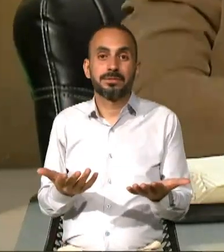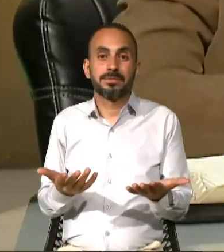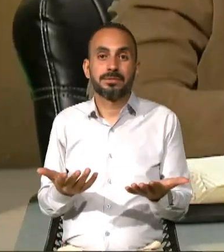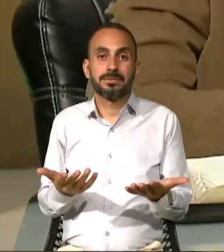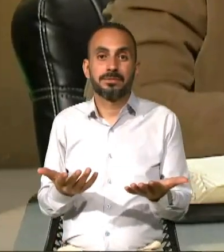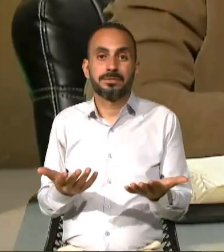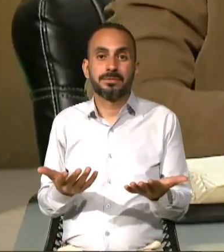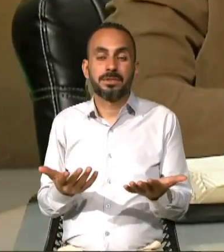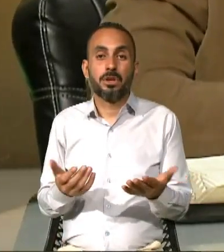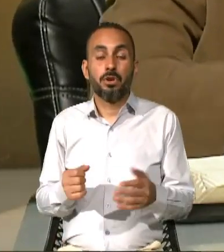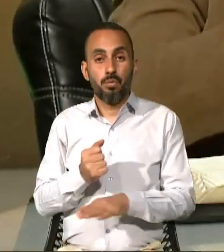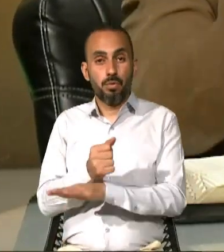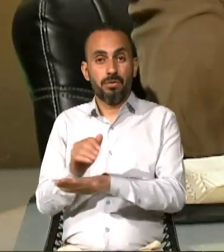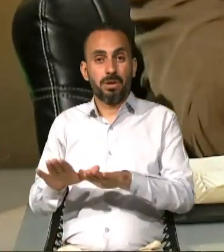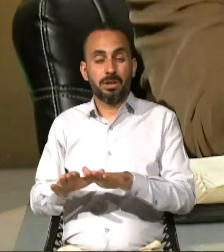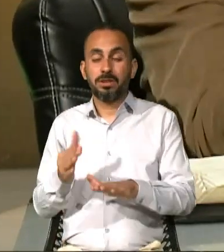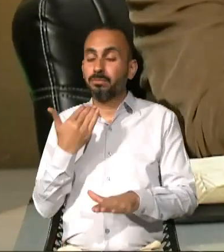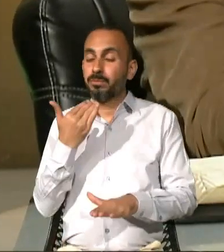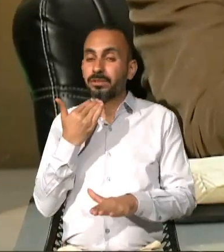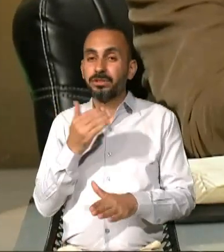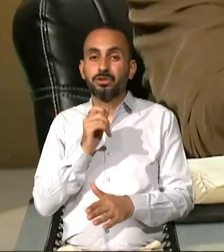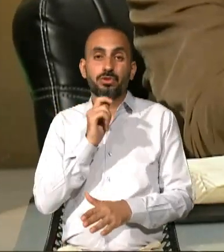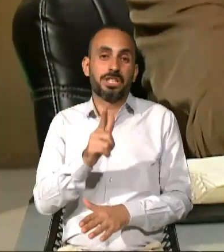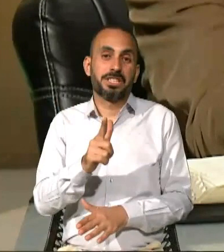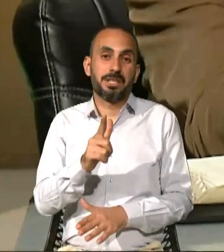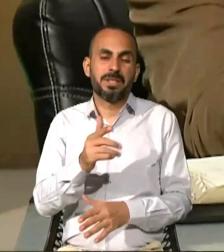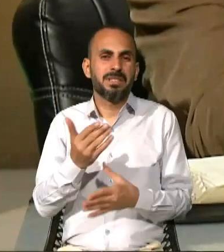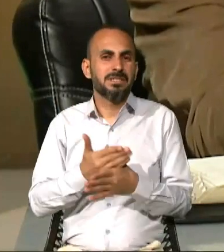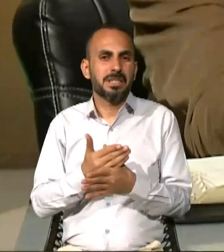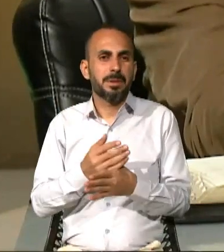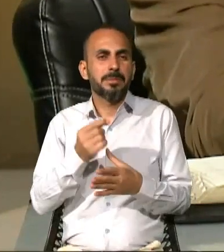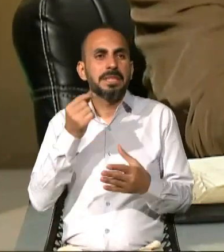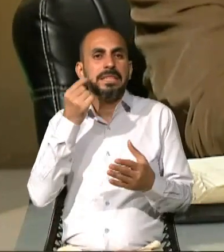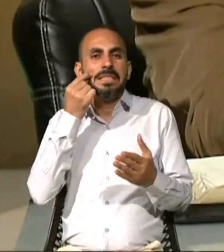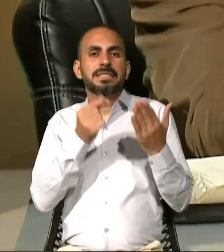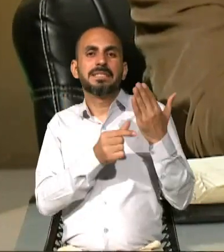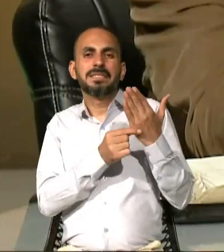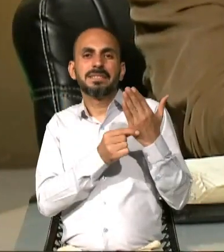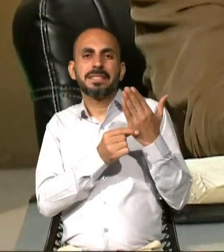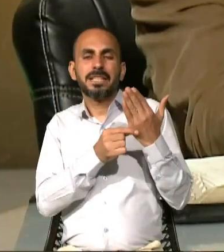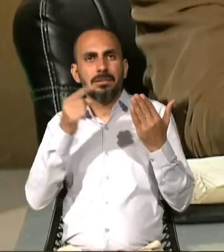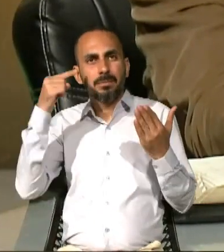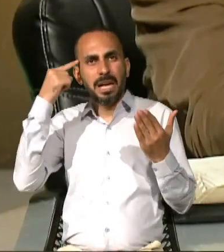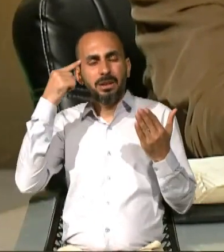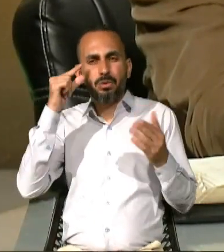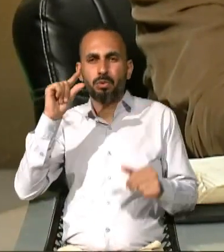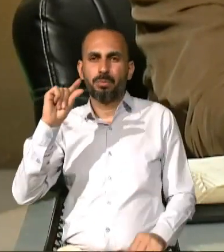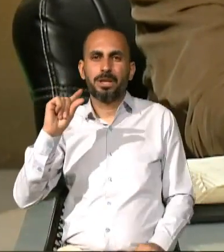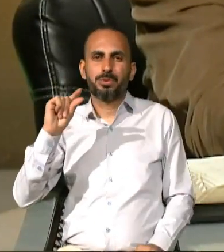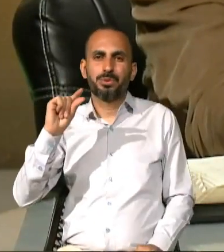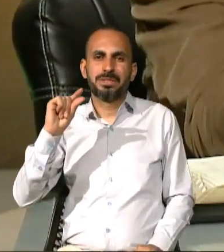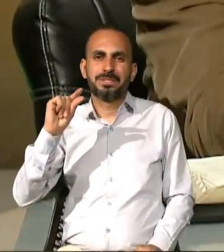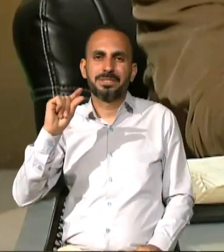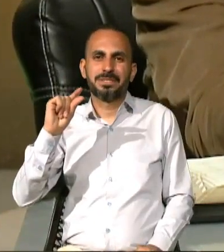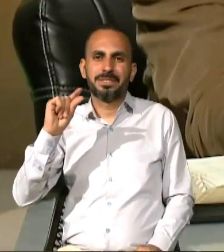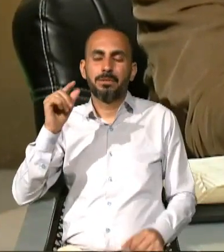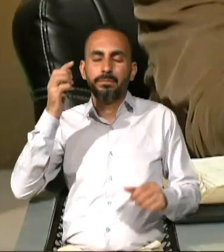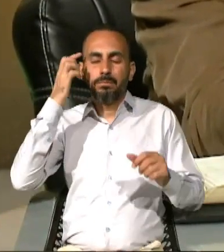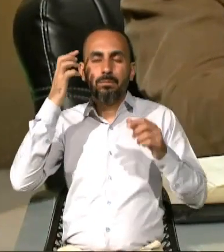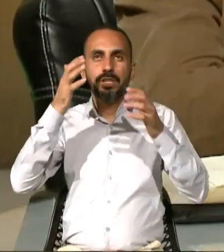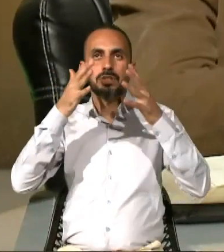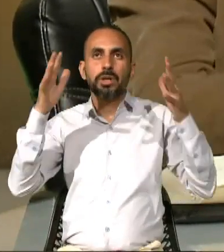هيكون لها في الارض اجابات لانه عقل المحدود البشري دلوقتي مش هيحتمل الاجابات ولا